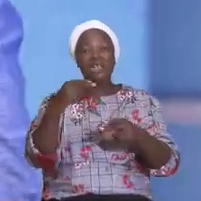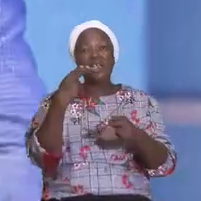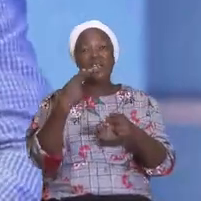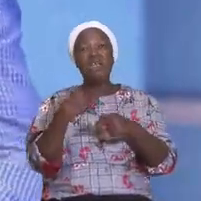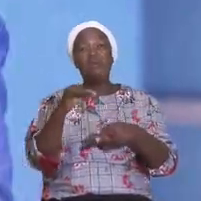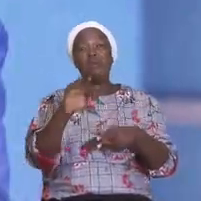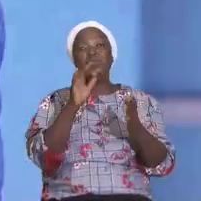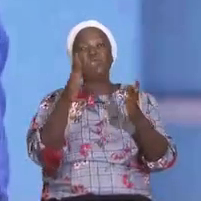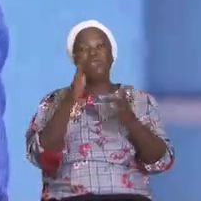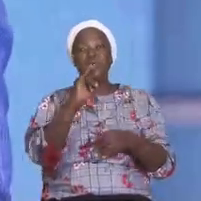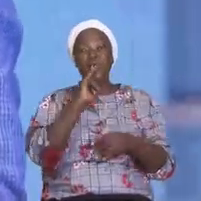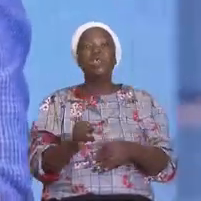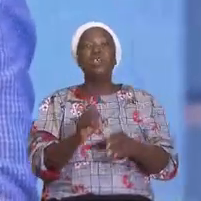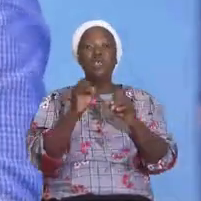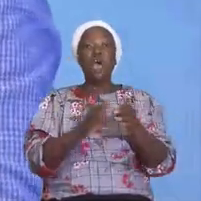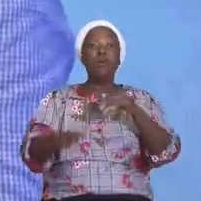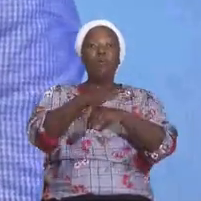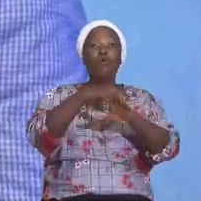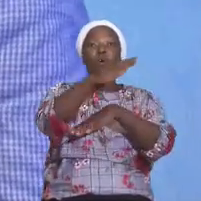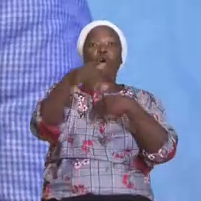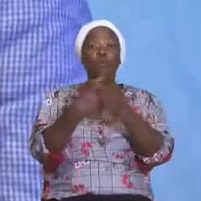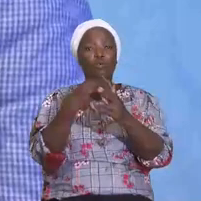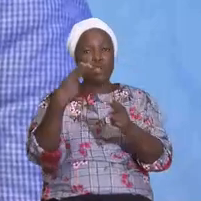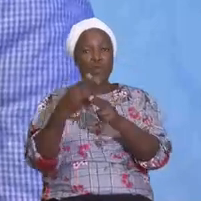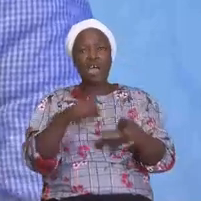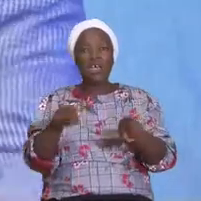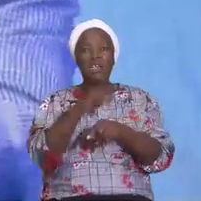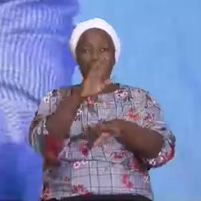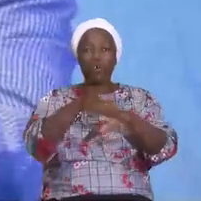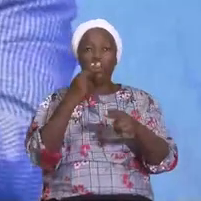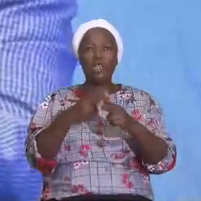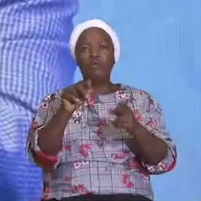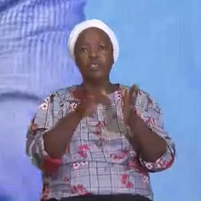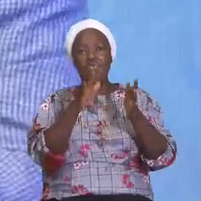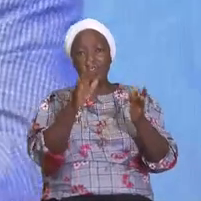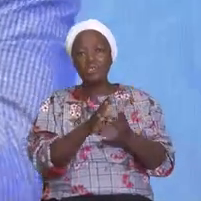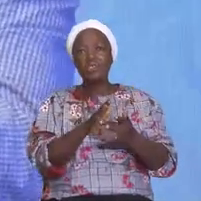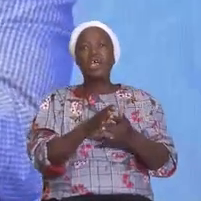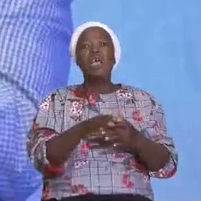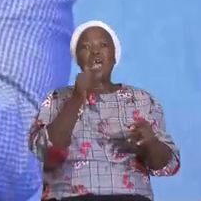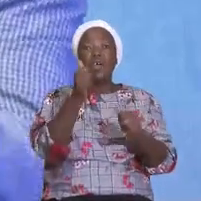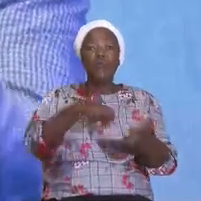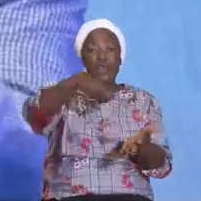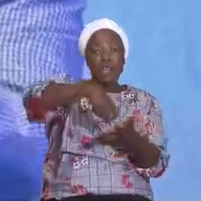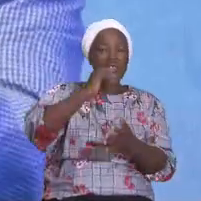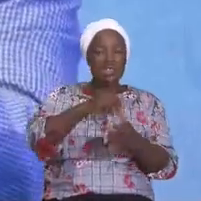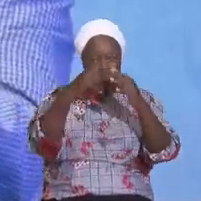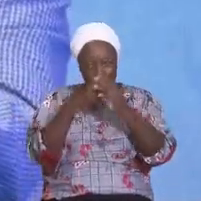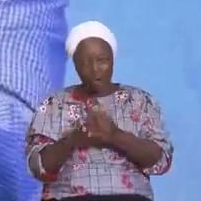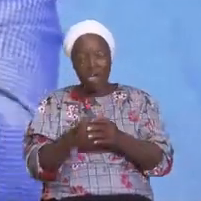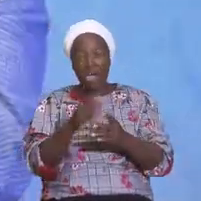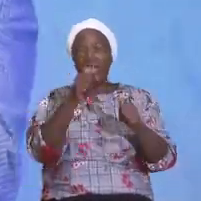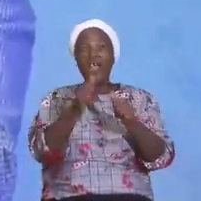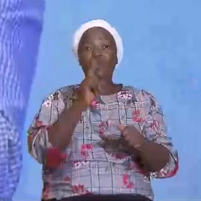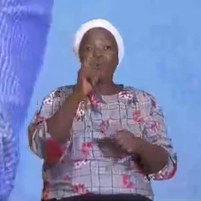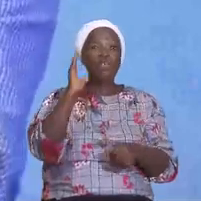que soit la déformation, j'ai la pleine conviction que le nom de Jésus est au-dessus de tout nom. Et à la